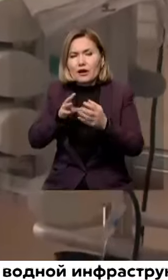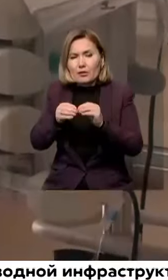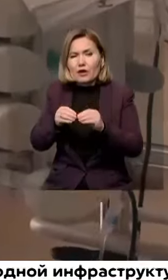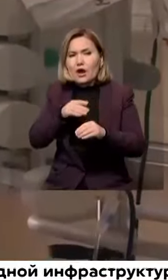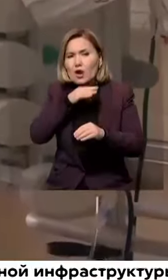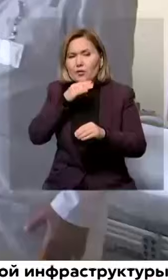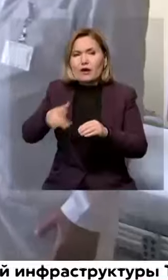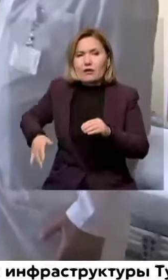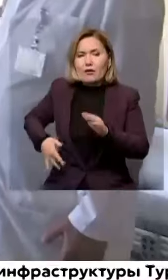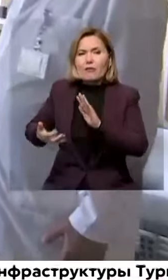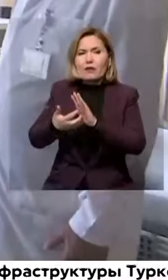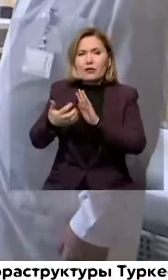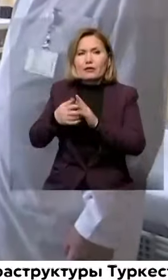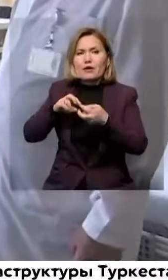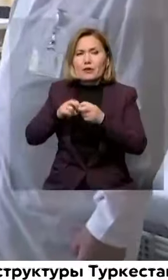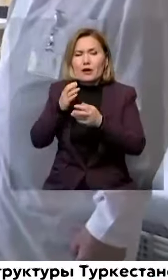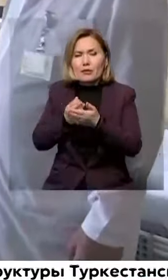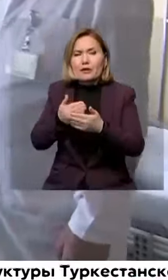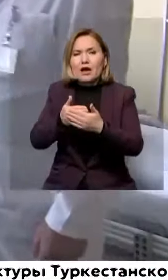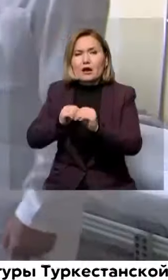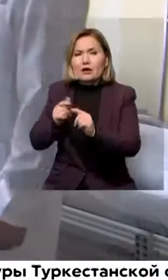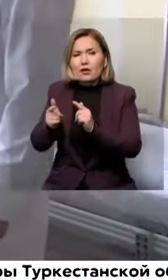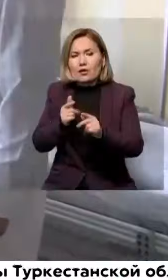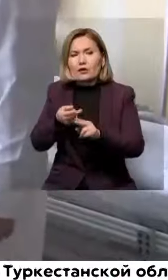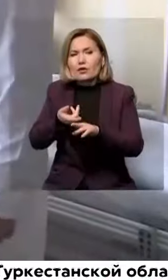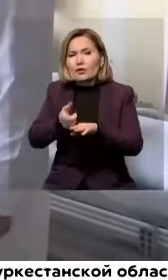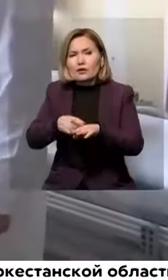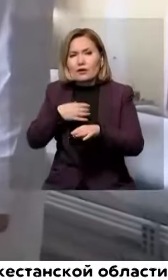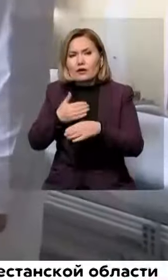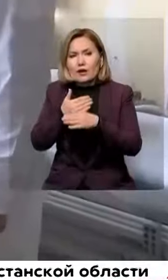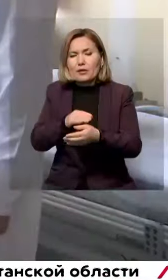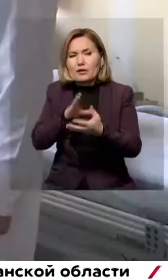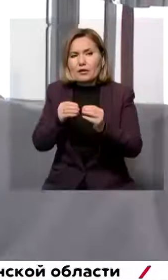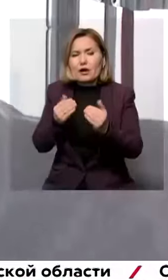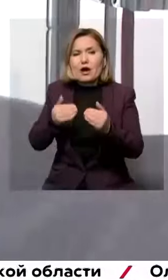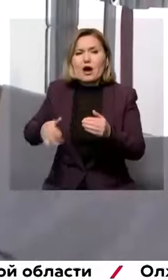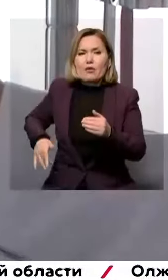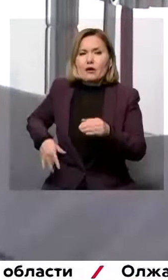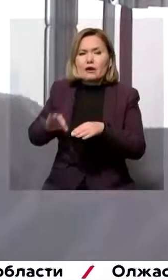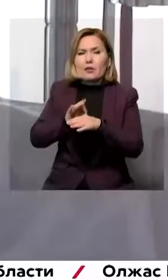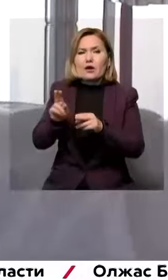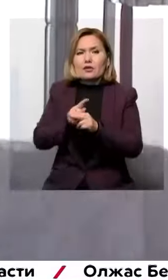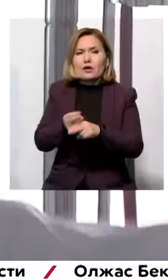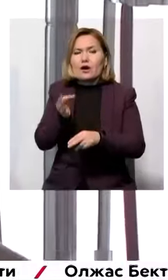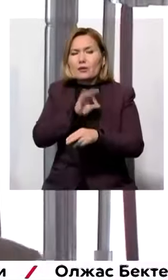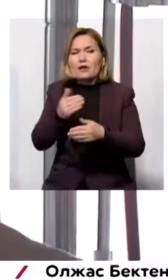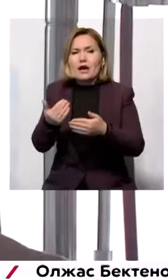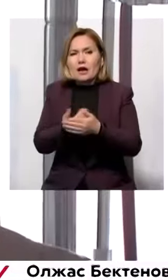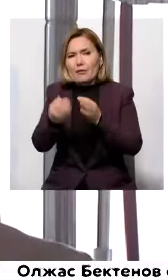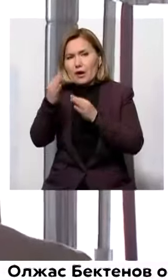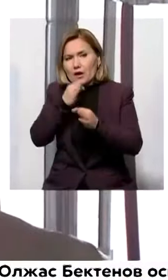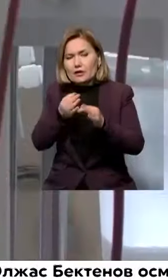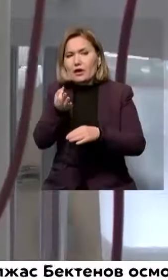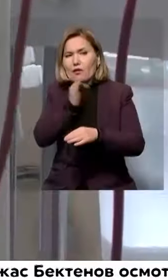тәуелді. Сондықтан профилактикалық шаралар аурудың алдын алуға көмектеседі дейді мамандар. Бүгінде бүйрек сырқатын емдеуде қолданылатын жаңа